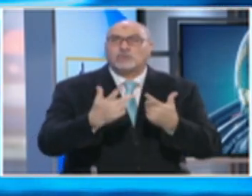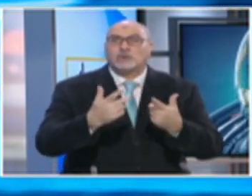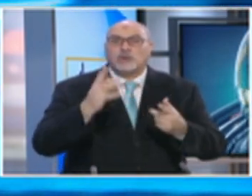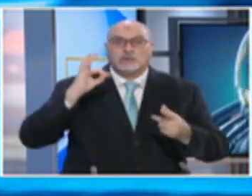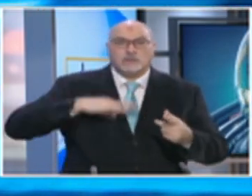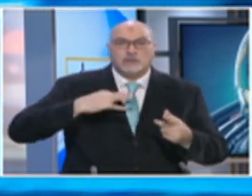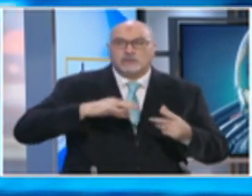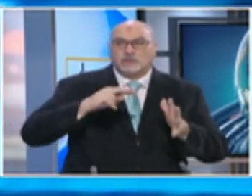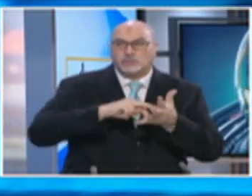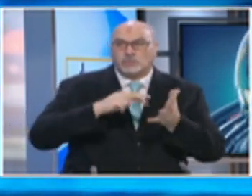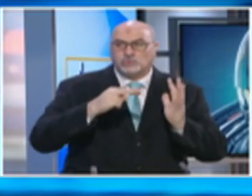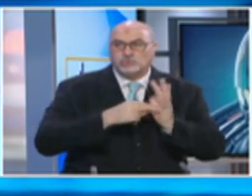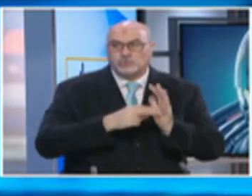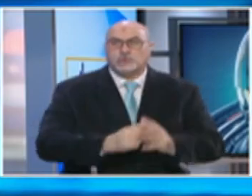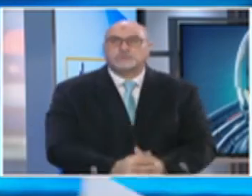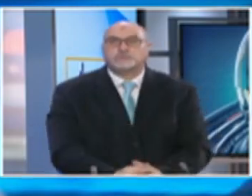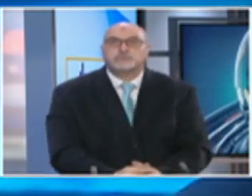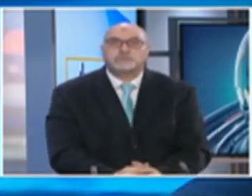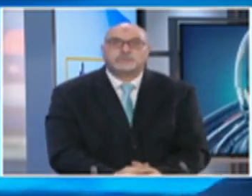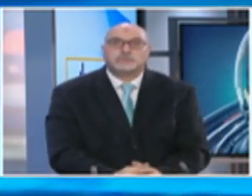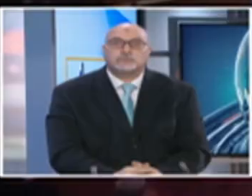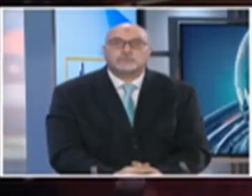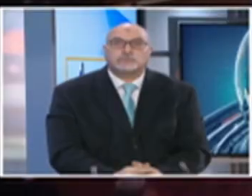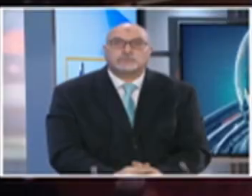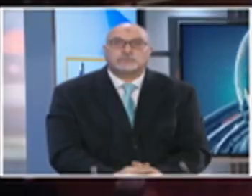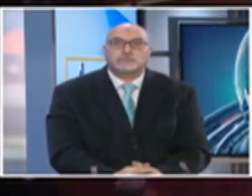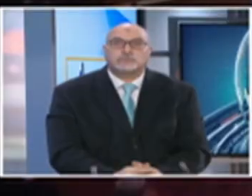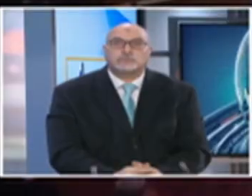لصالح المشاريع المبتكرة.